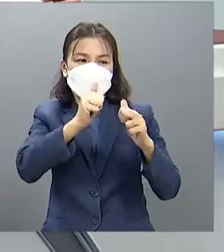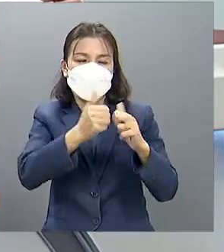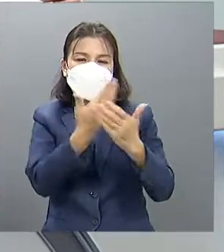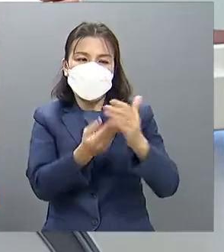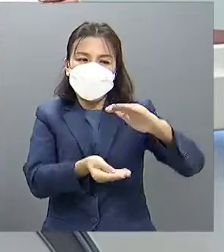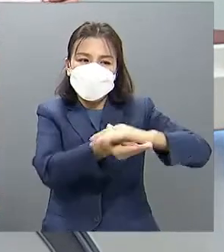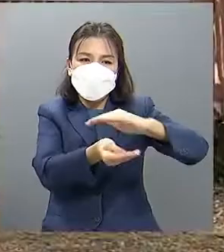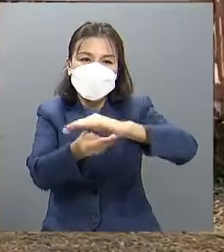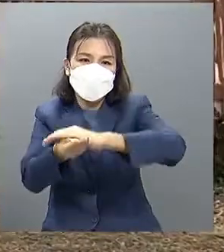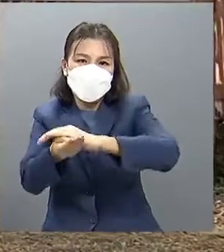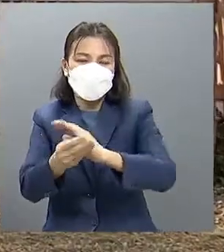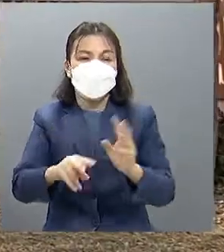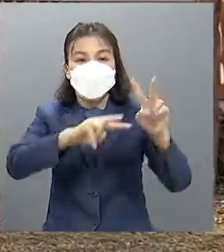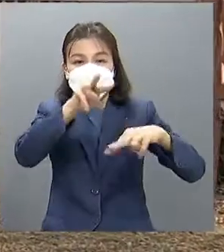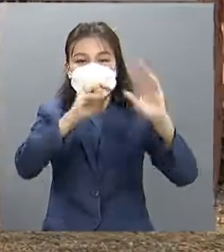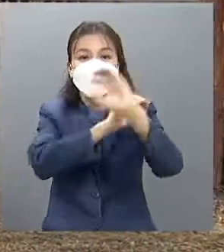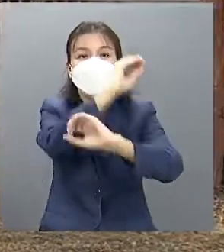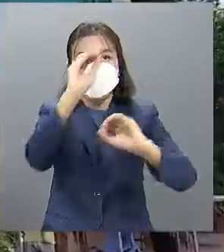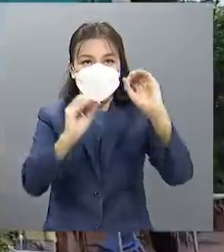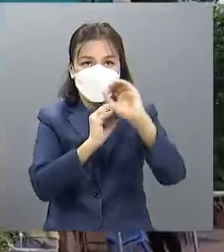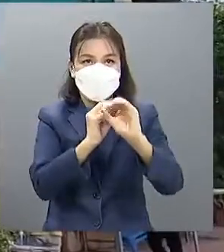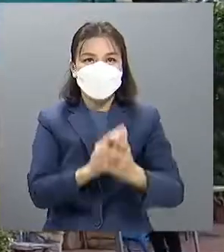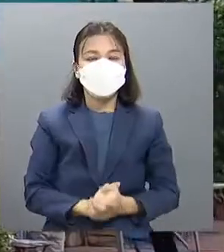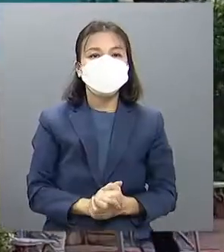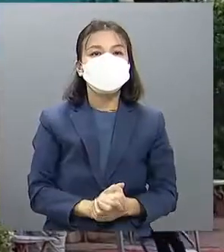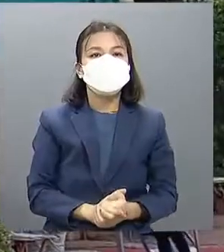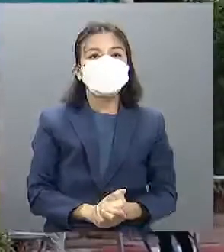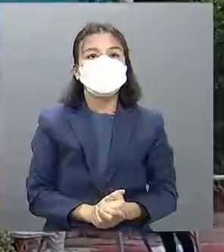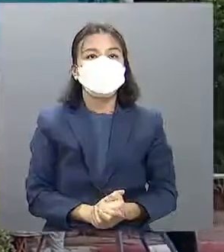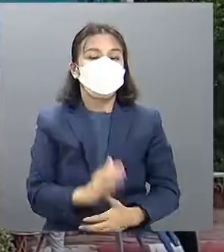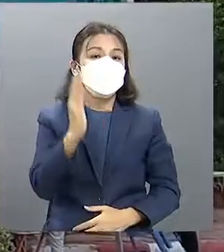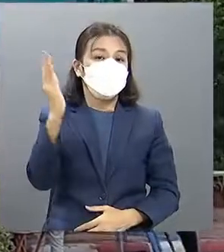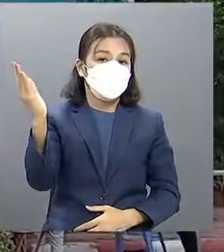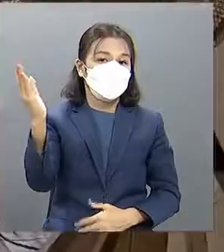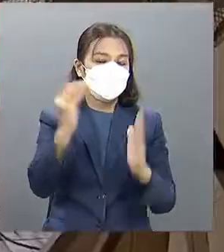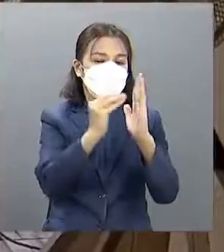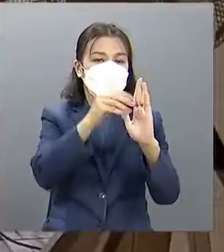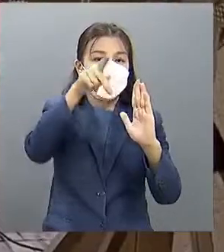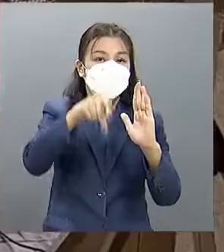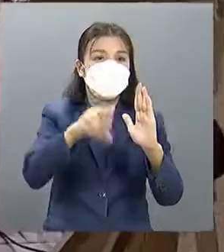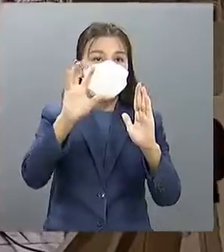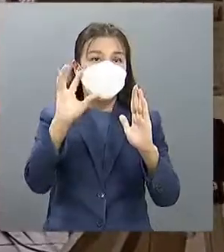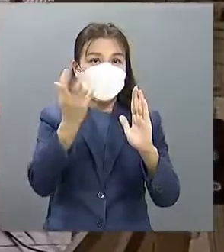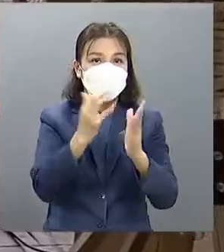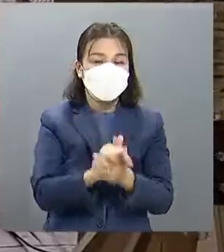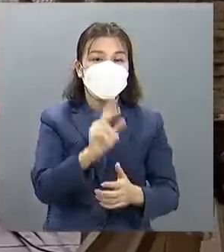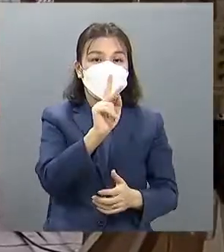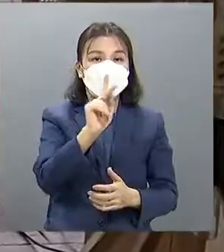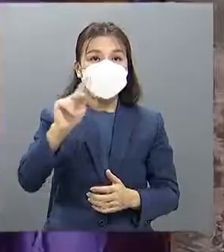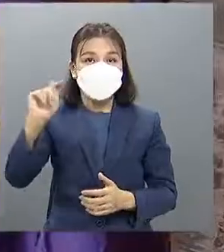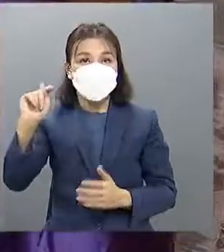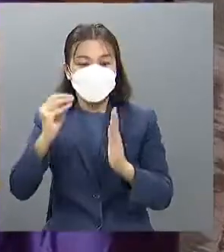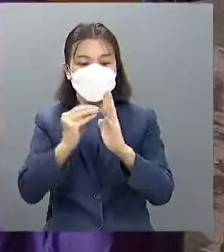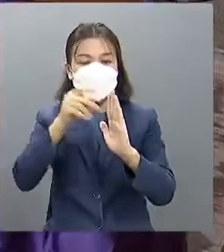อดภัยค่ะบรรยากาศที่จังหวัดพิษณุโลกนะคะกกต.พิษณุโลกแล้วก็สมาชิกสภาอบต.